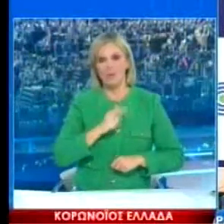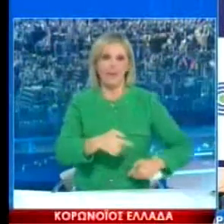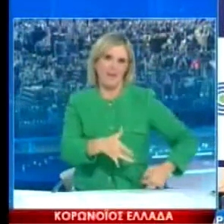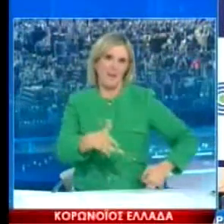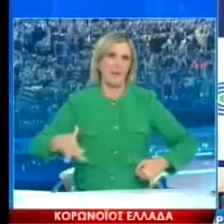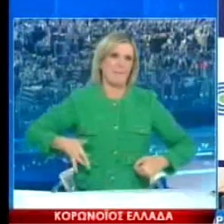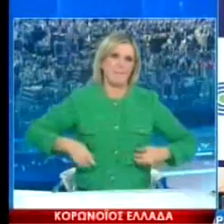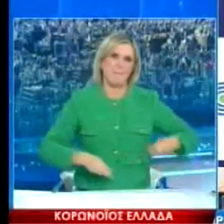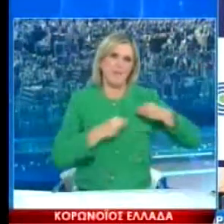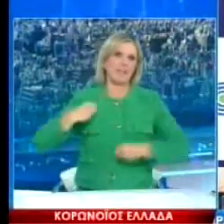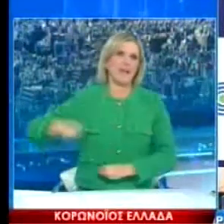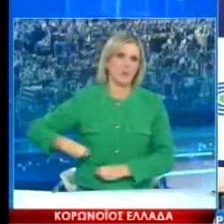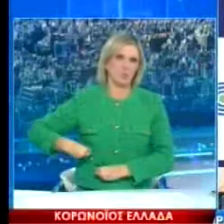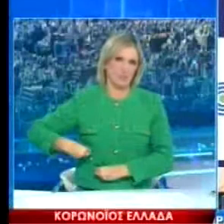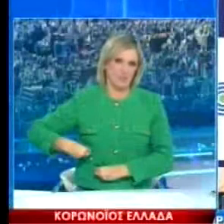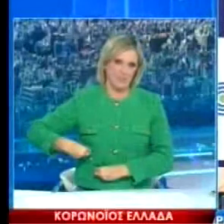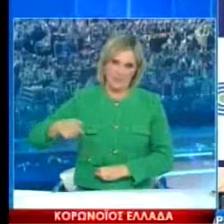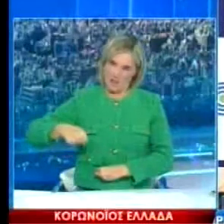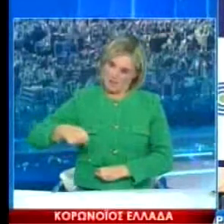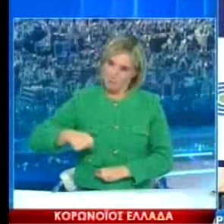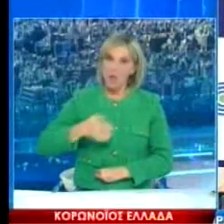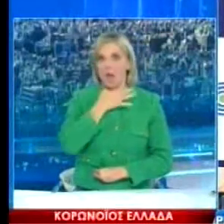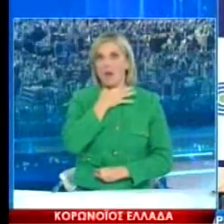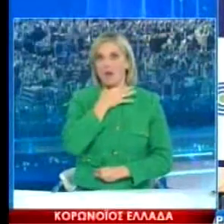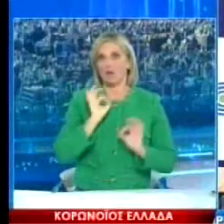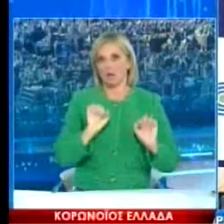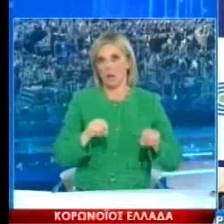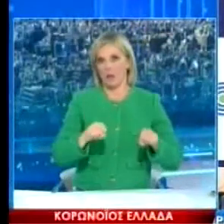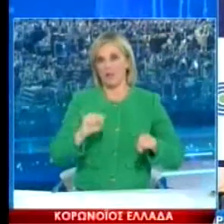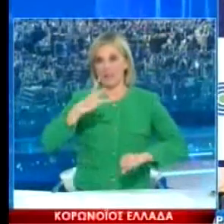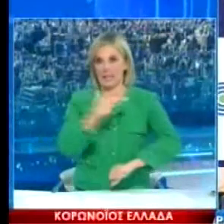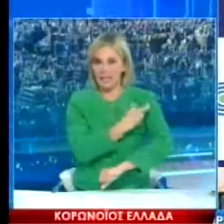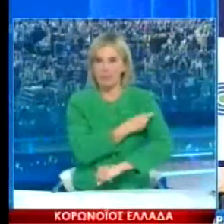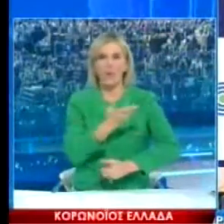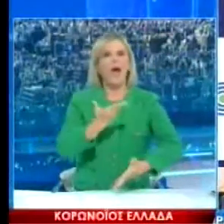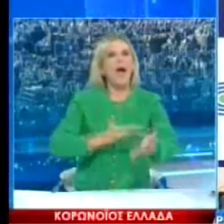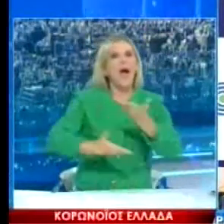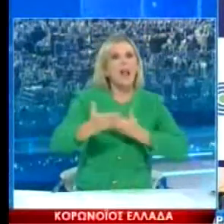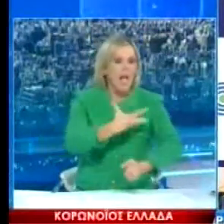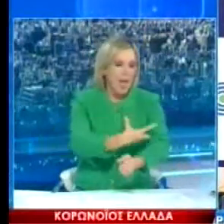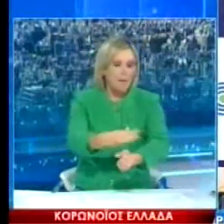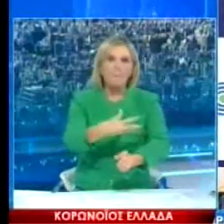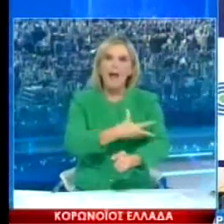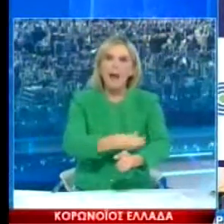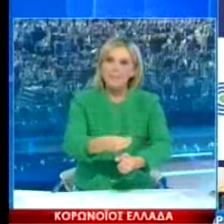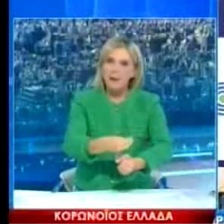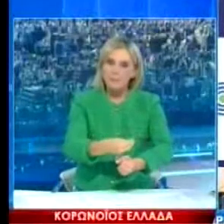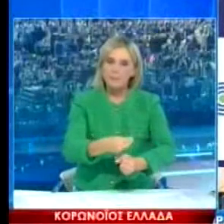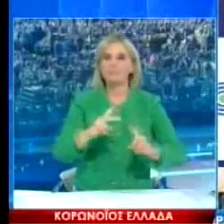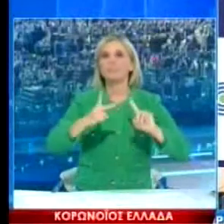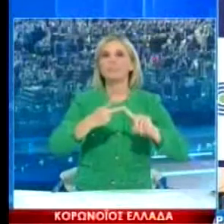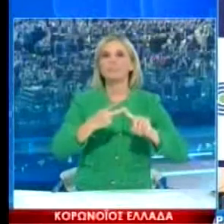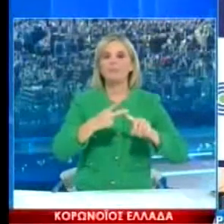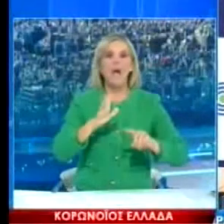μεταμόσχευση, μεταμόσχευση συμπαγών οργάνων ή μεταμόσχευση αιμοποιητικών κυττάρων, άτομα σε